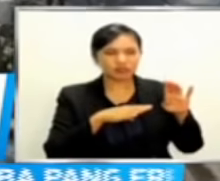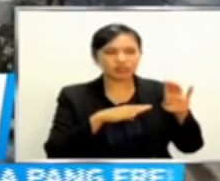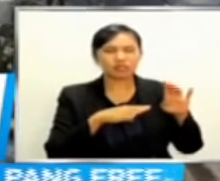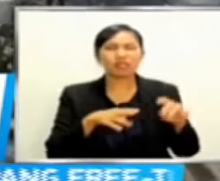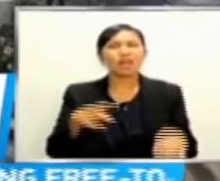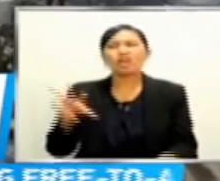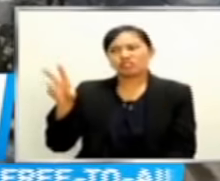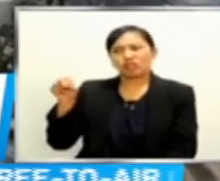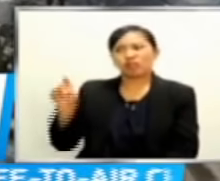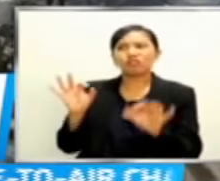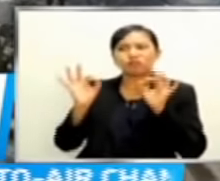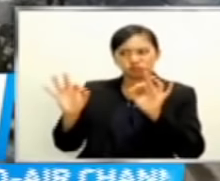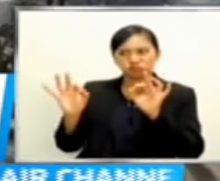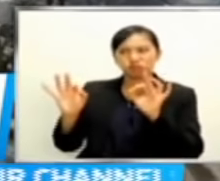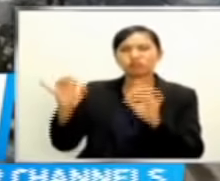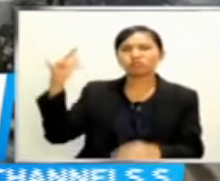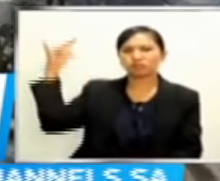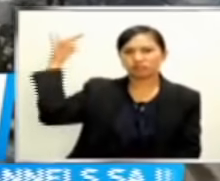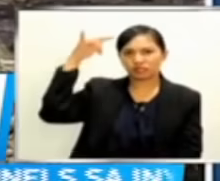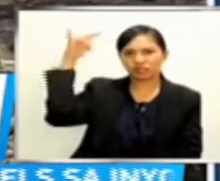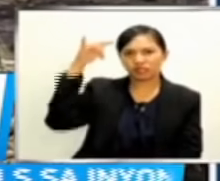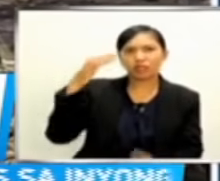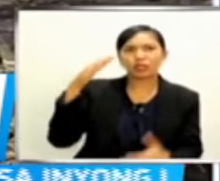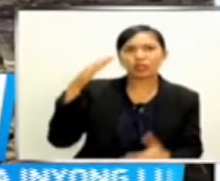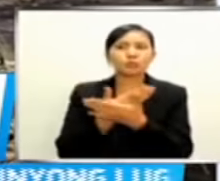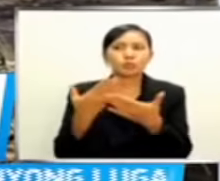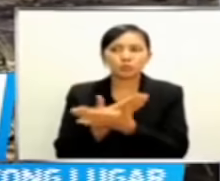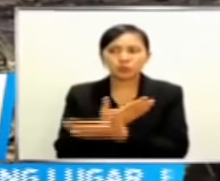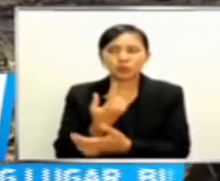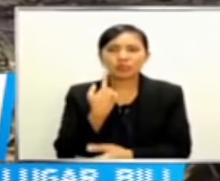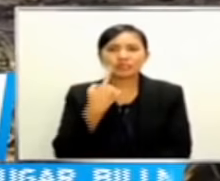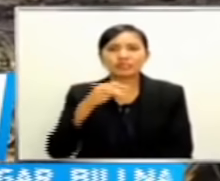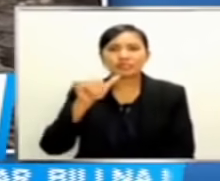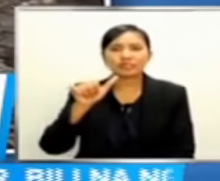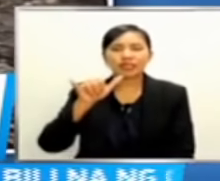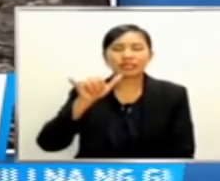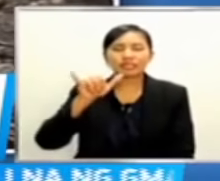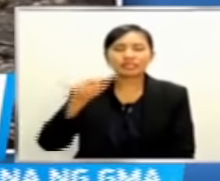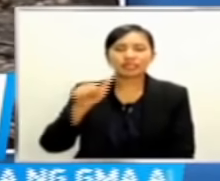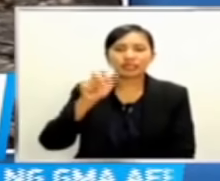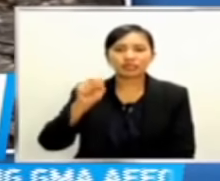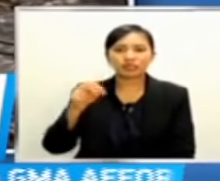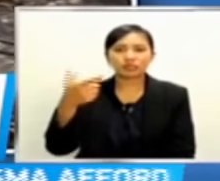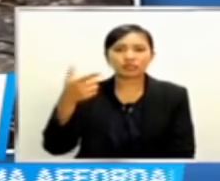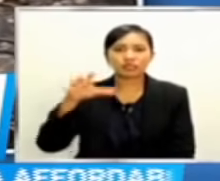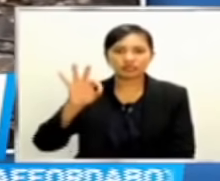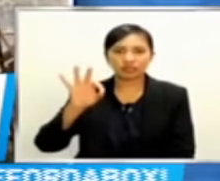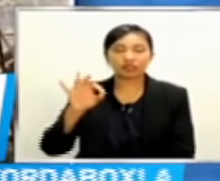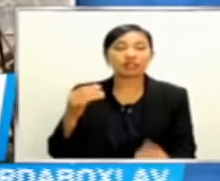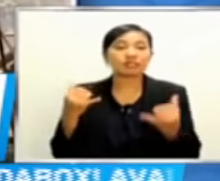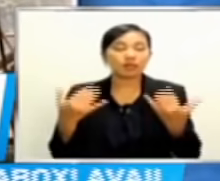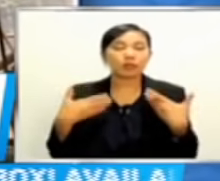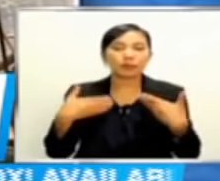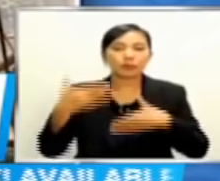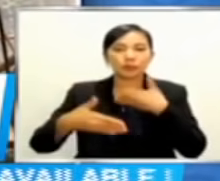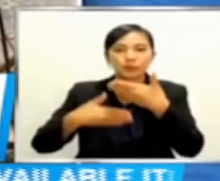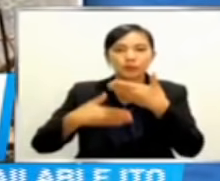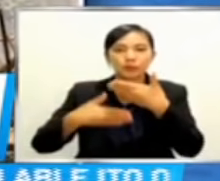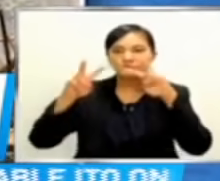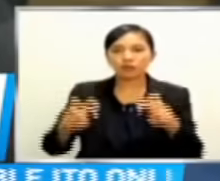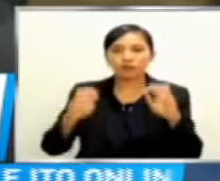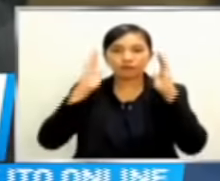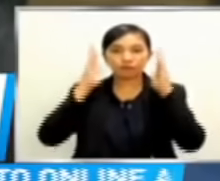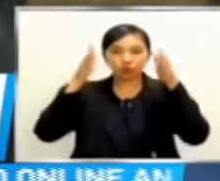noong January 29. Ang gumugulong na post-crash investigation, sumisentro sa dalawang